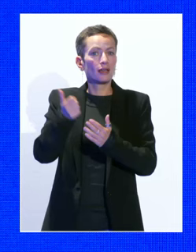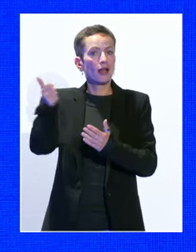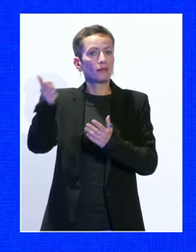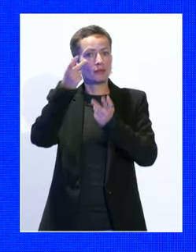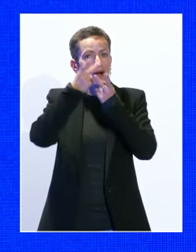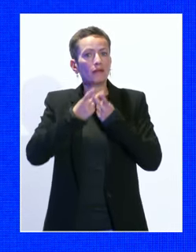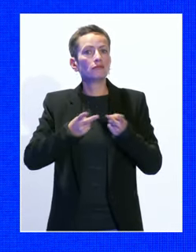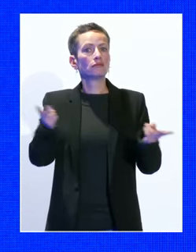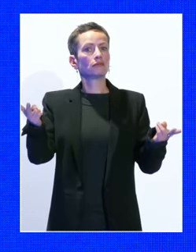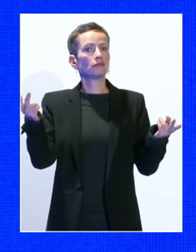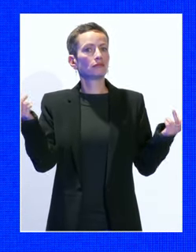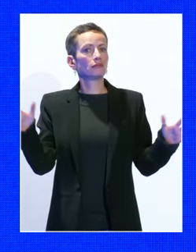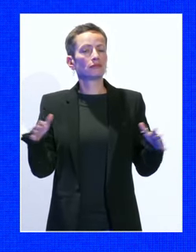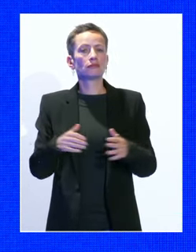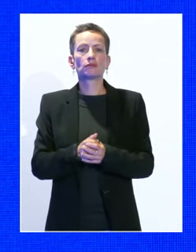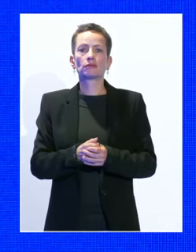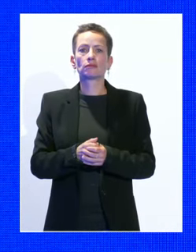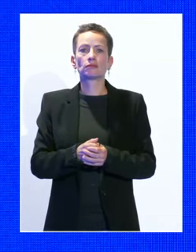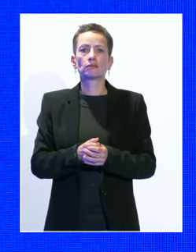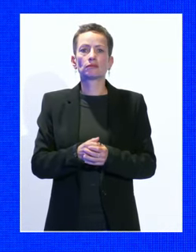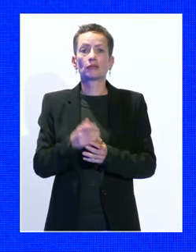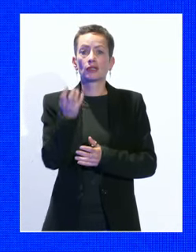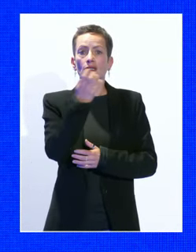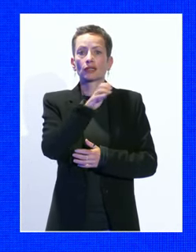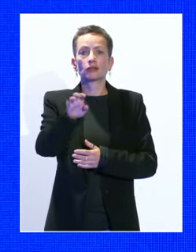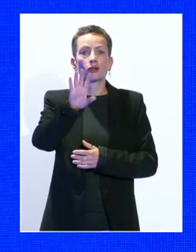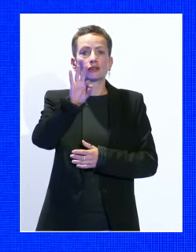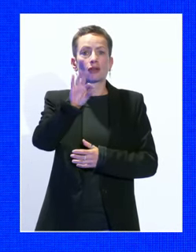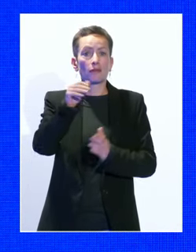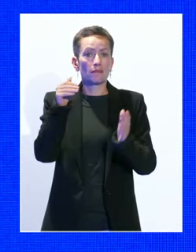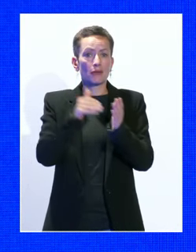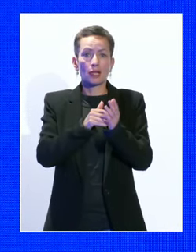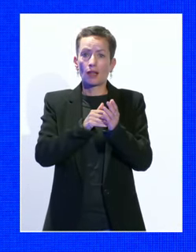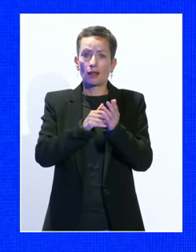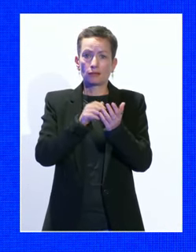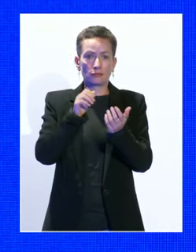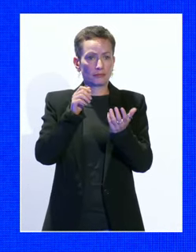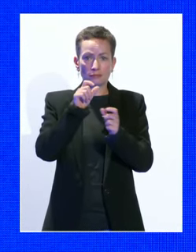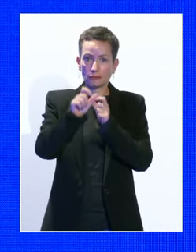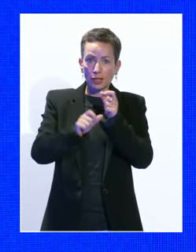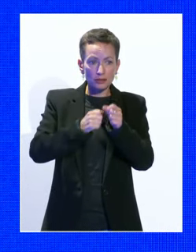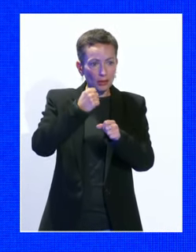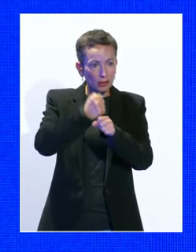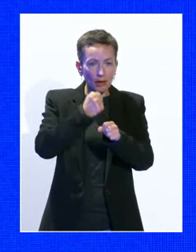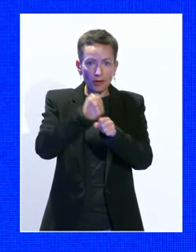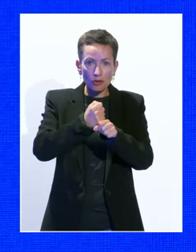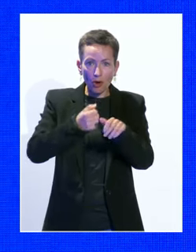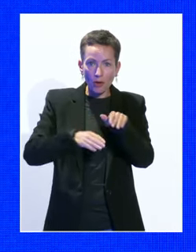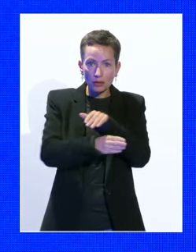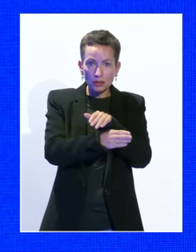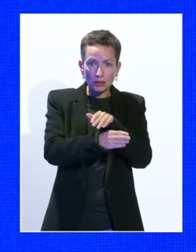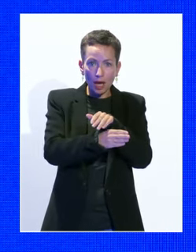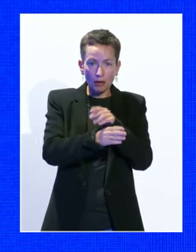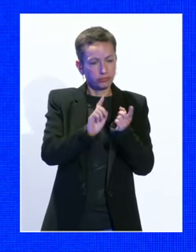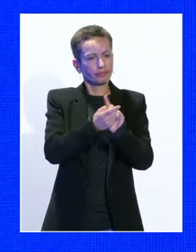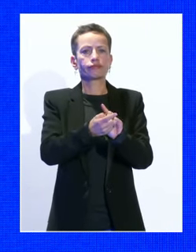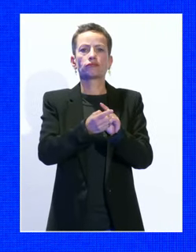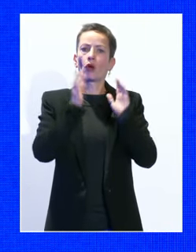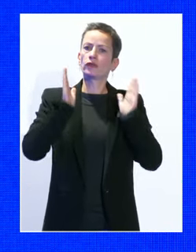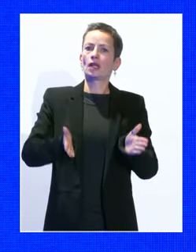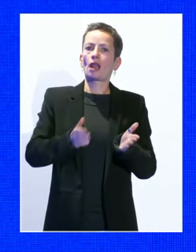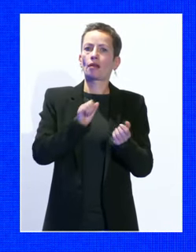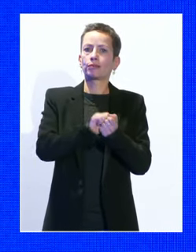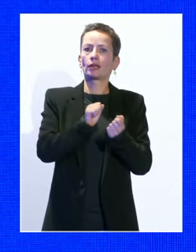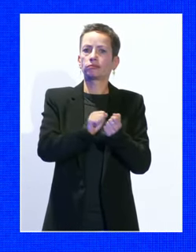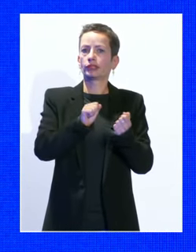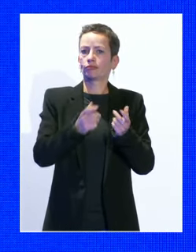annoncé 450 000 régularisations de travailleurs clandestins. Et le président